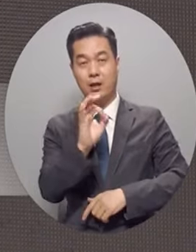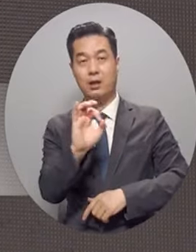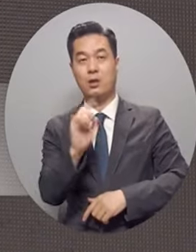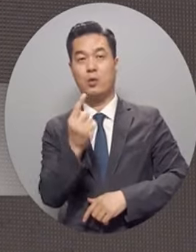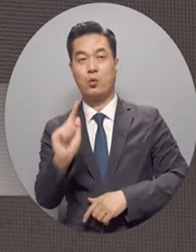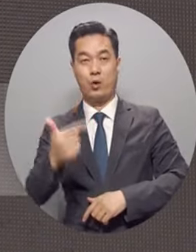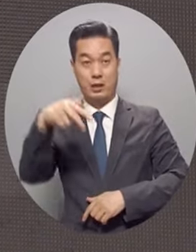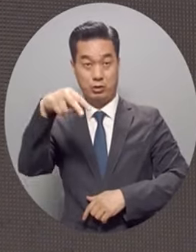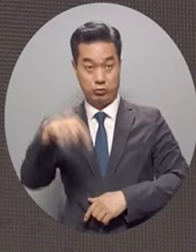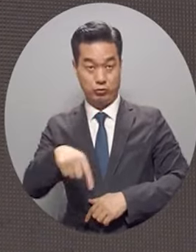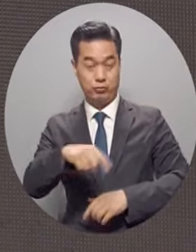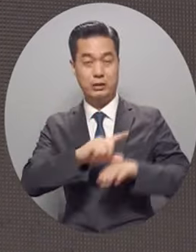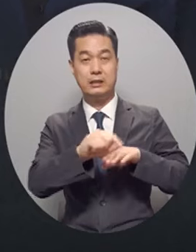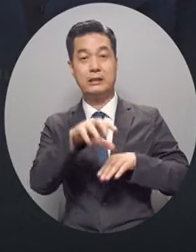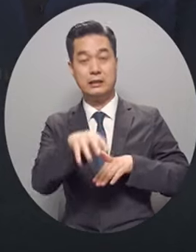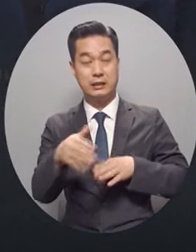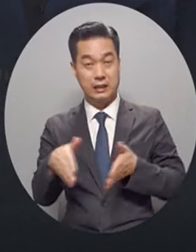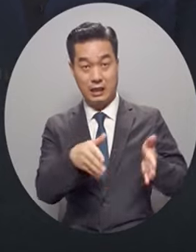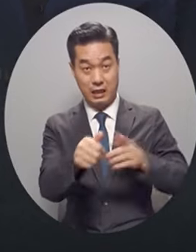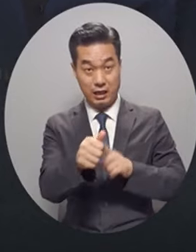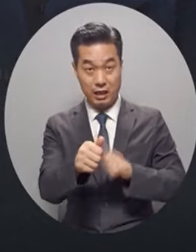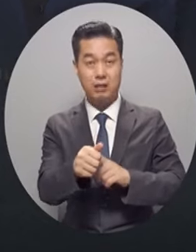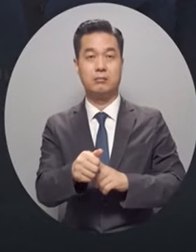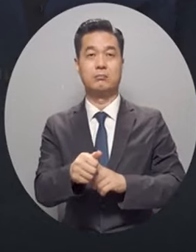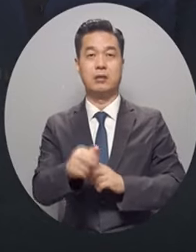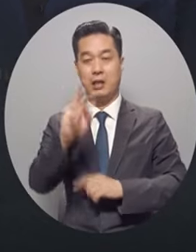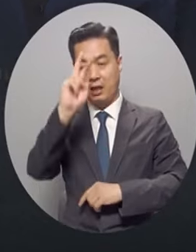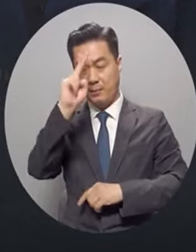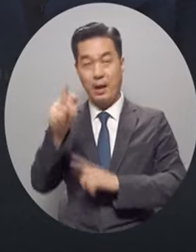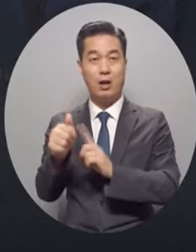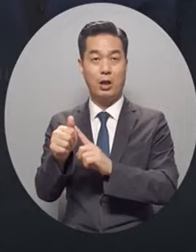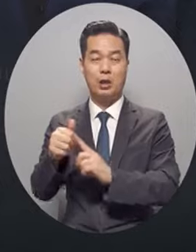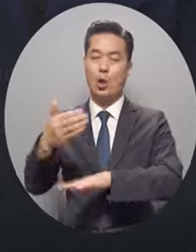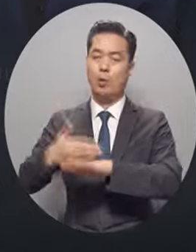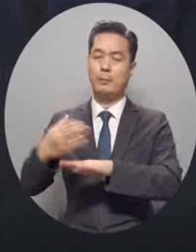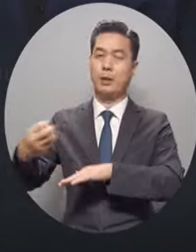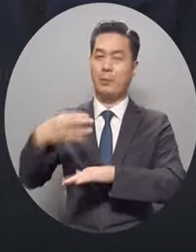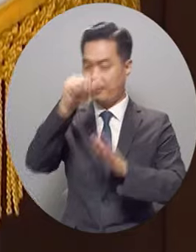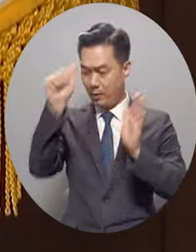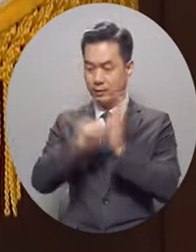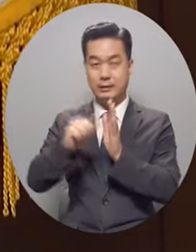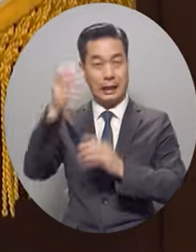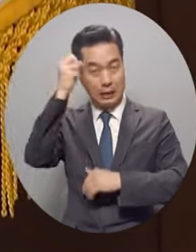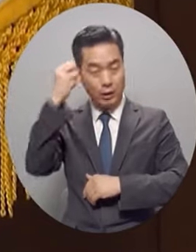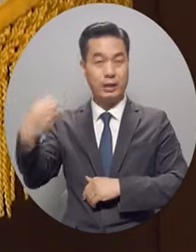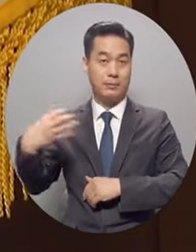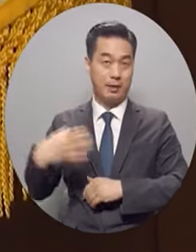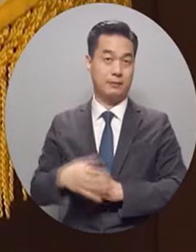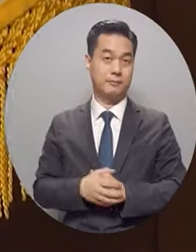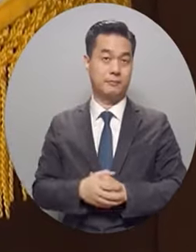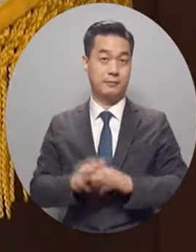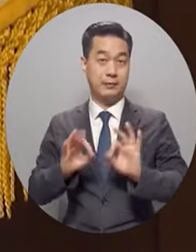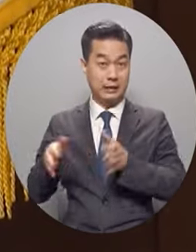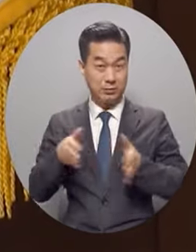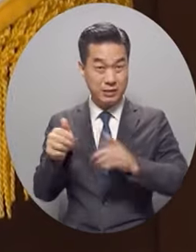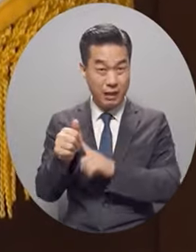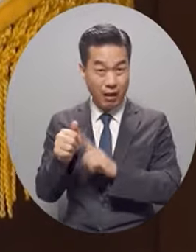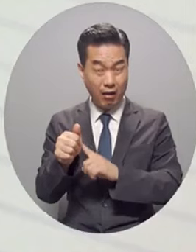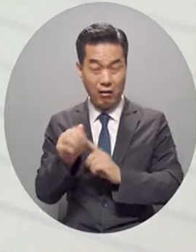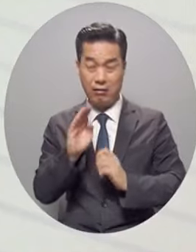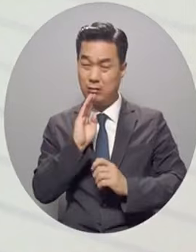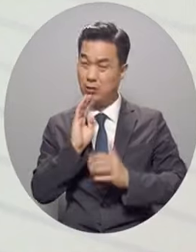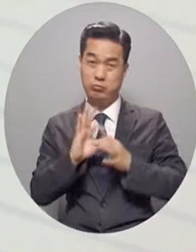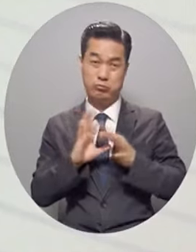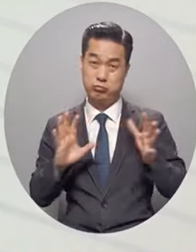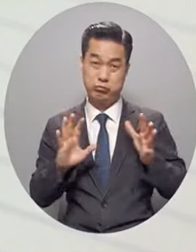인사를 받았다고 말했습니다. 박완수 고맙다고 평생 잊지 않겠다고 전화 왔는데. 김 지사 측은 사실 묵은, 박 지사